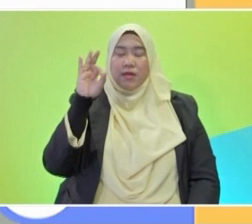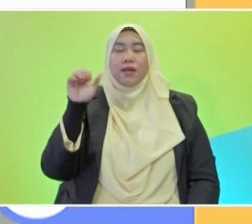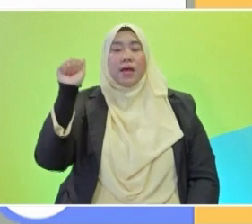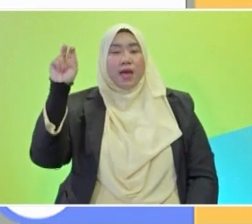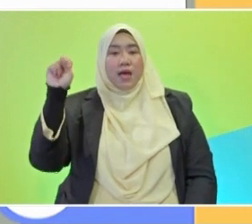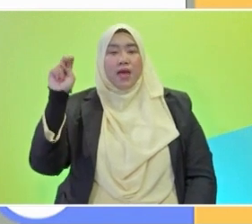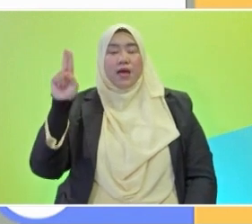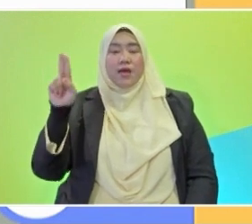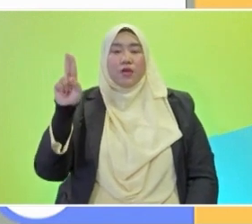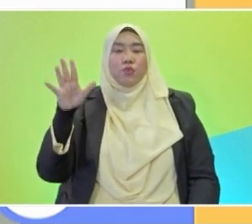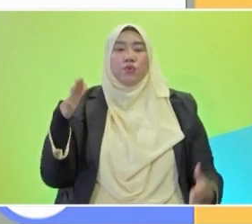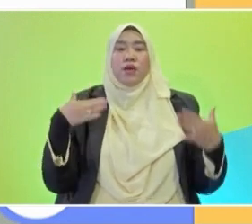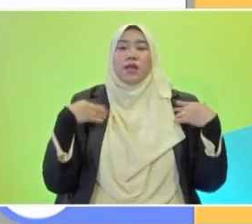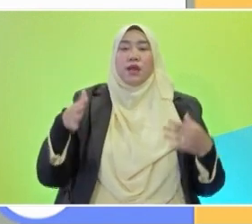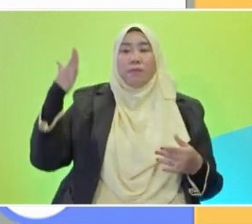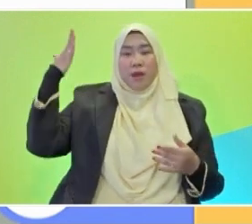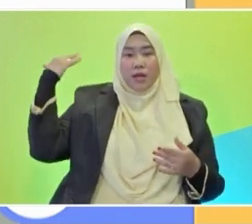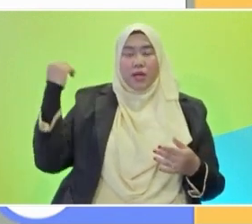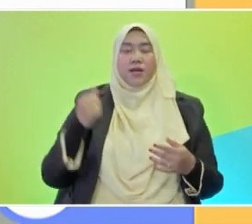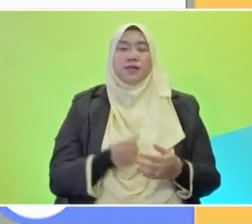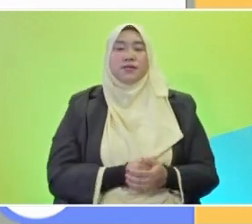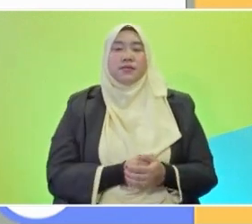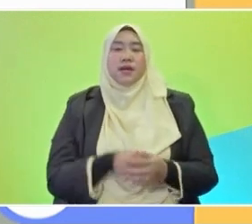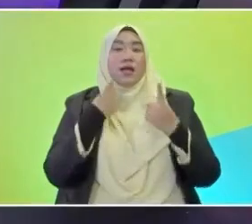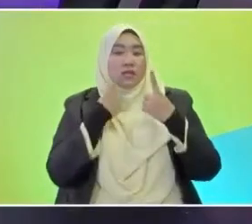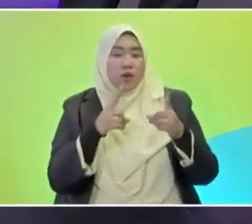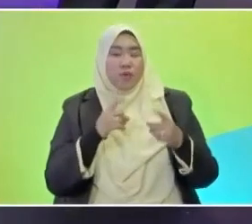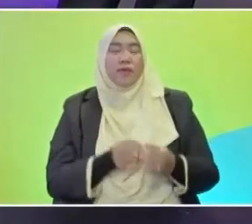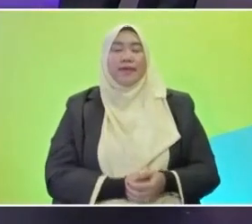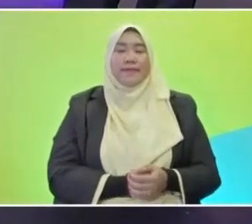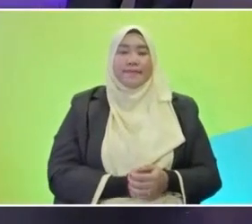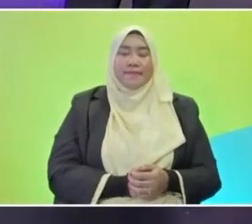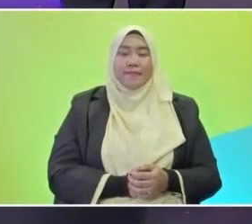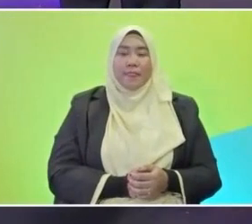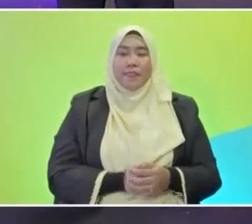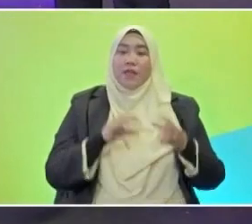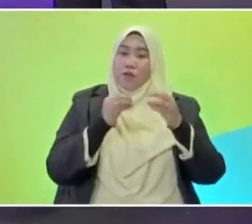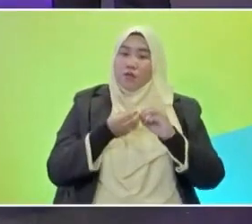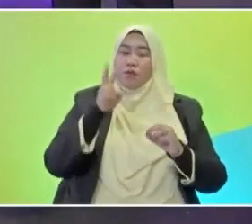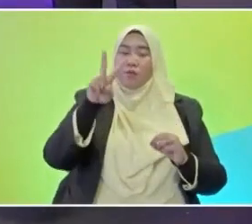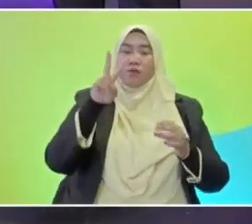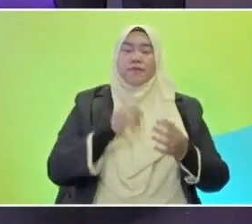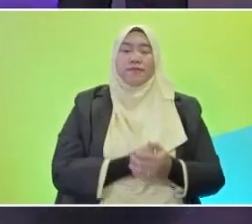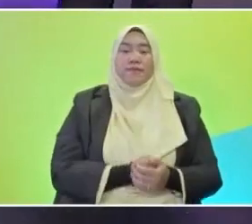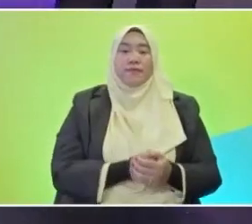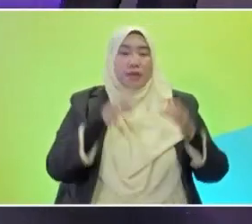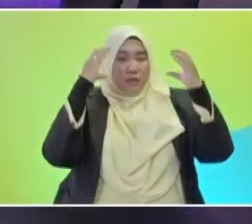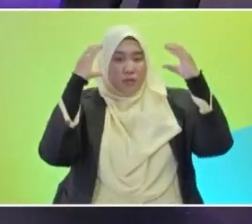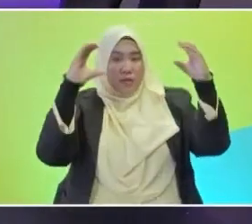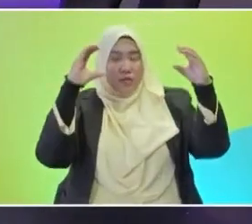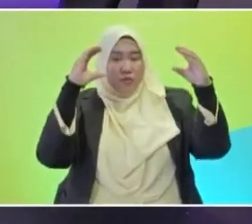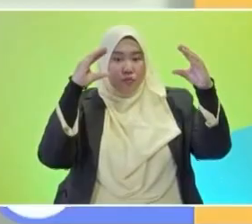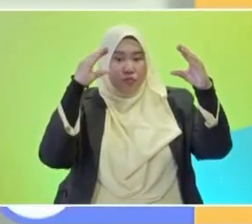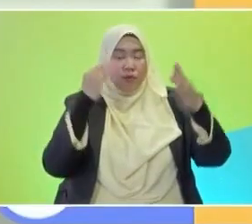pada yang belakang soal tersebut jawaban ini betul Kita tengok yang kedua yang kedua Syahrini telah